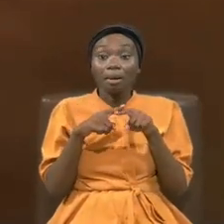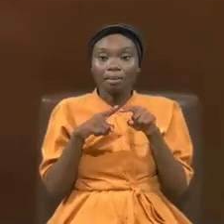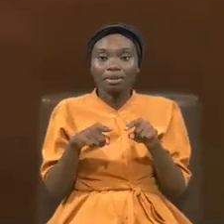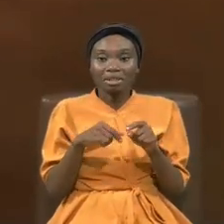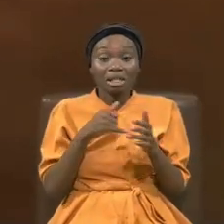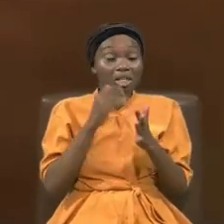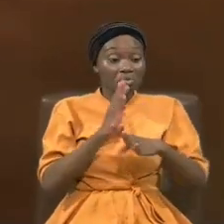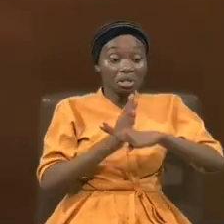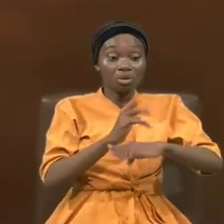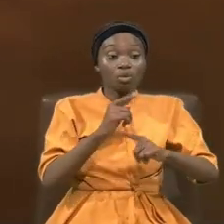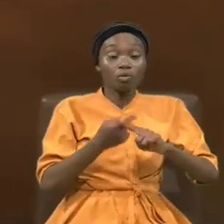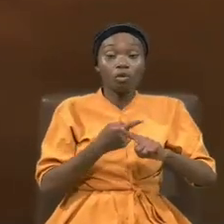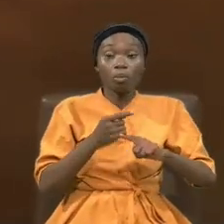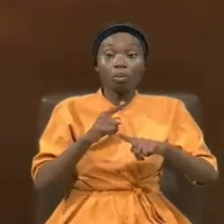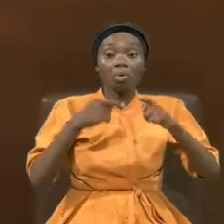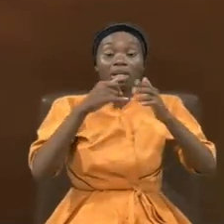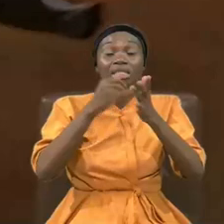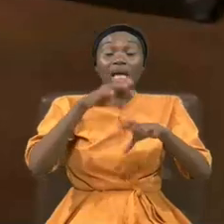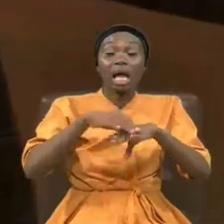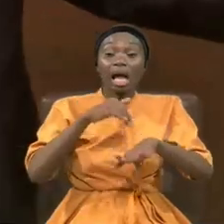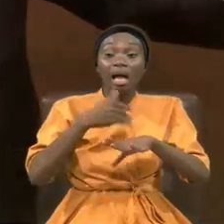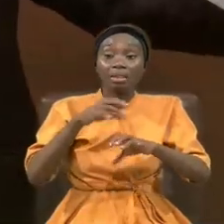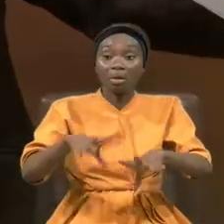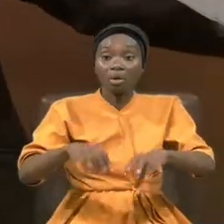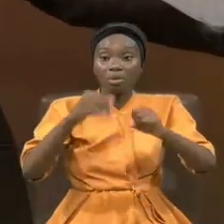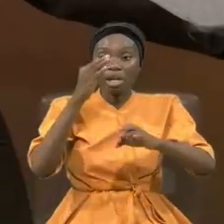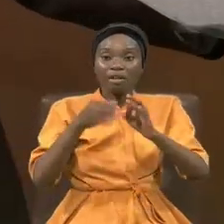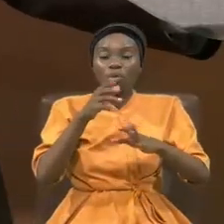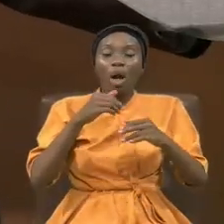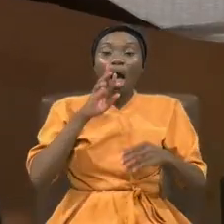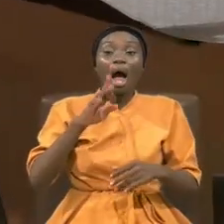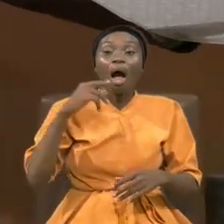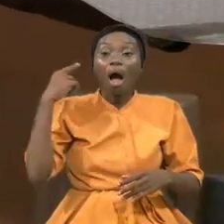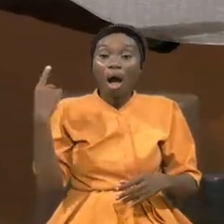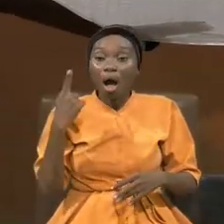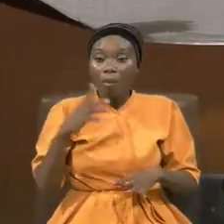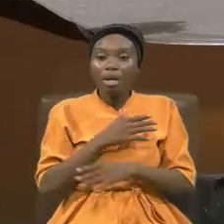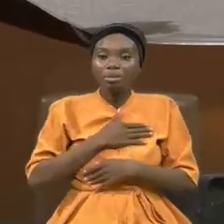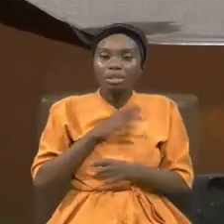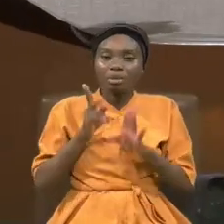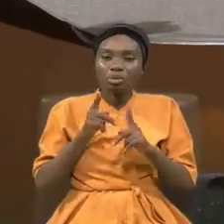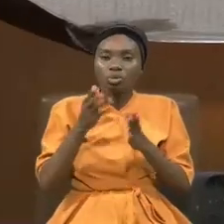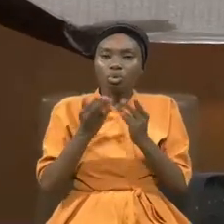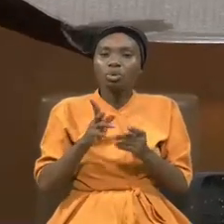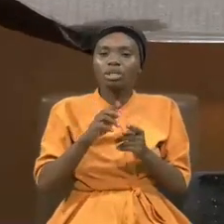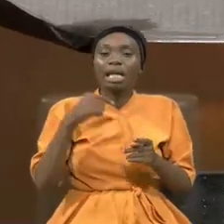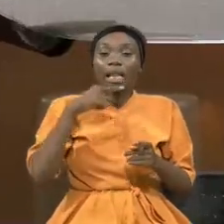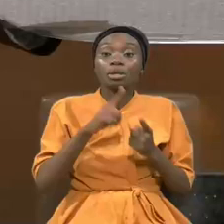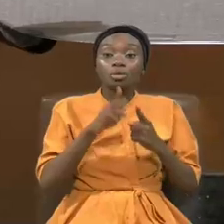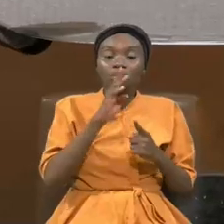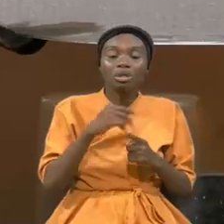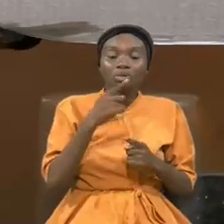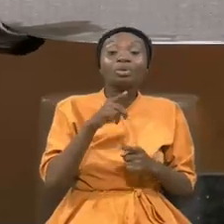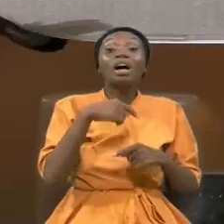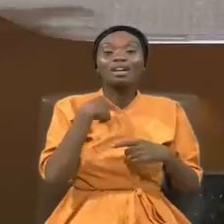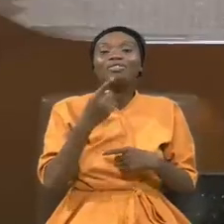Mais cela va t'empêcher d'aller au ciel. Si chaque fois tu plais aux gens, il veut que tu mentes et